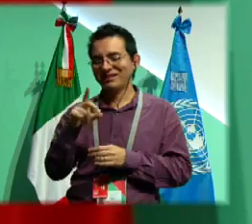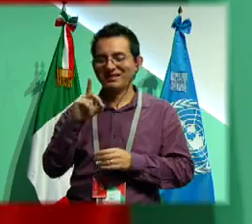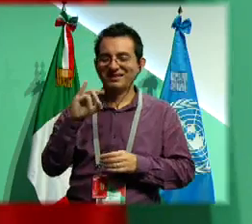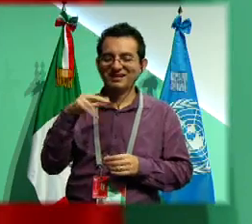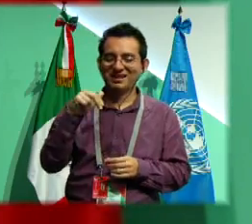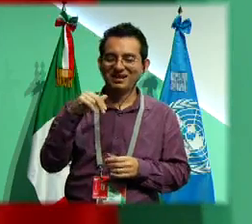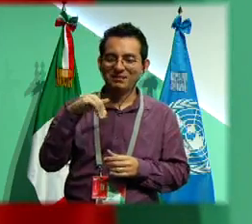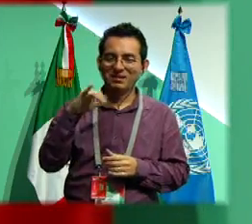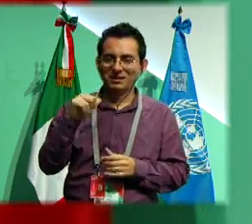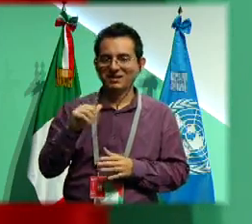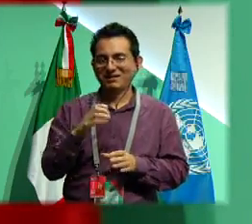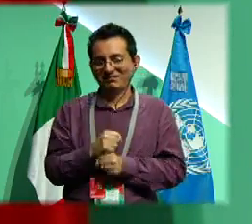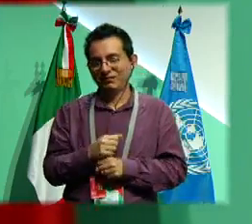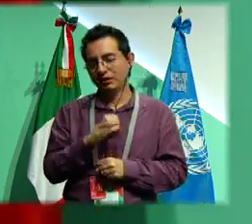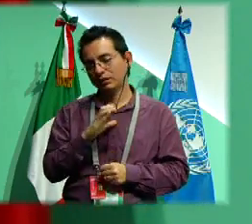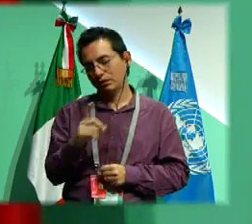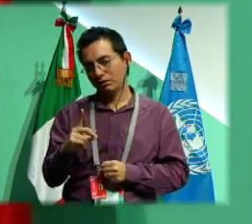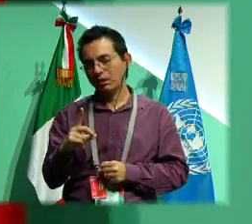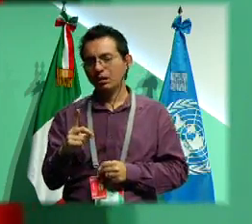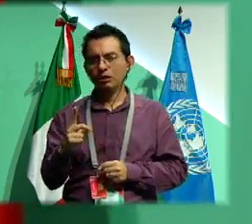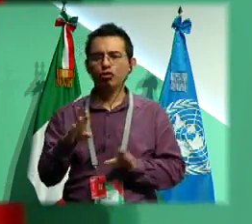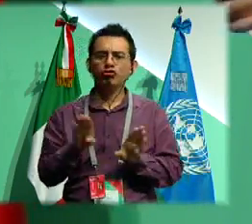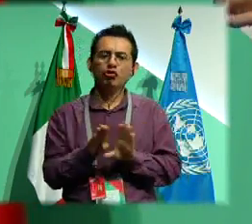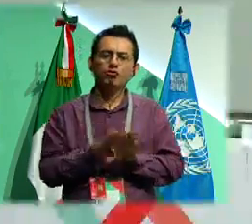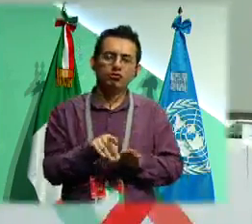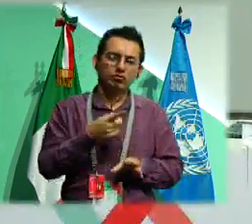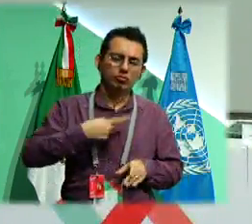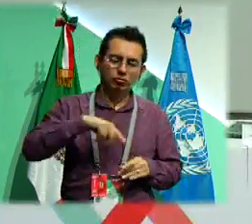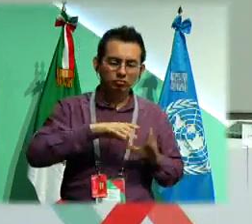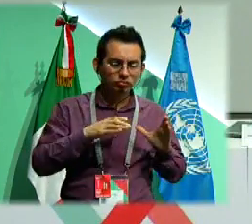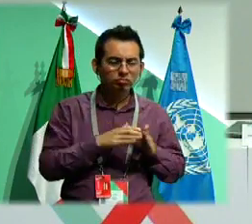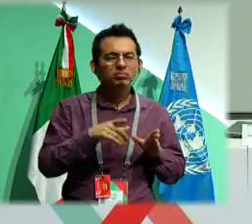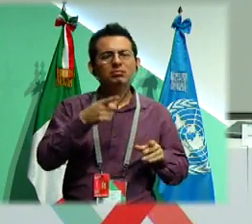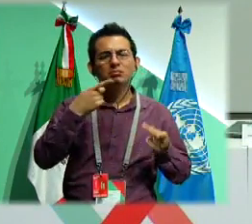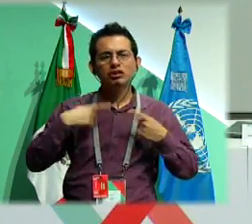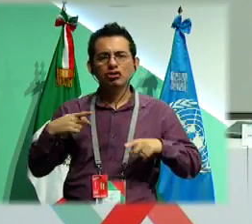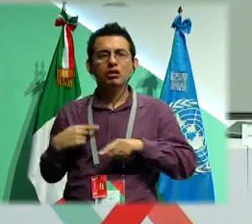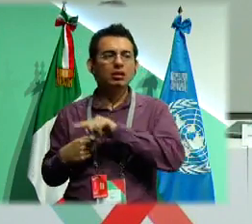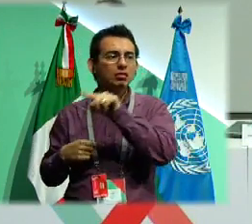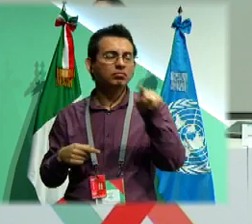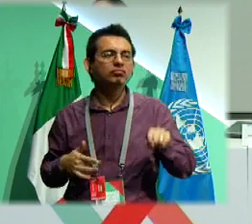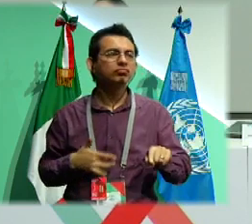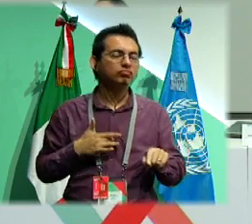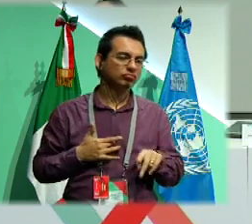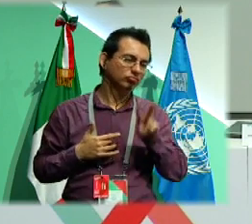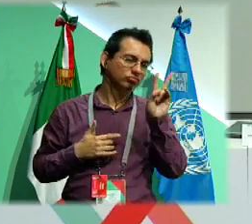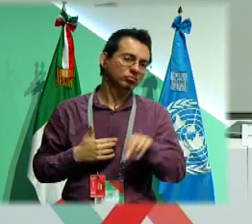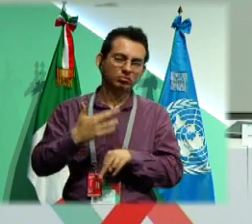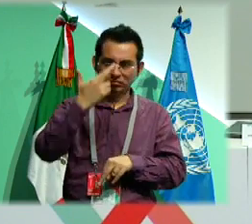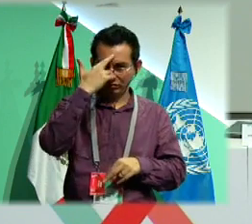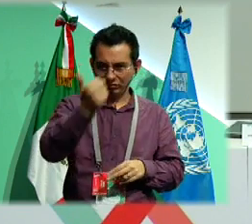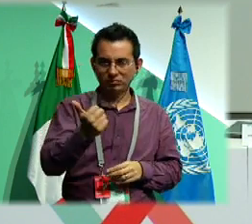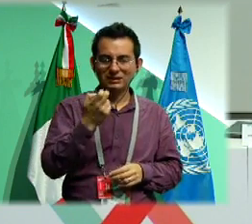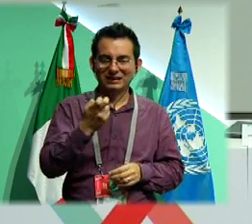Je vois qu'effectivement, les membres du panel font signe qu'ils sont d'accord.